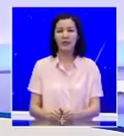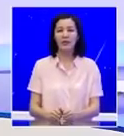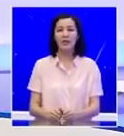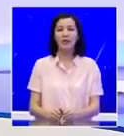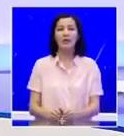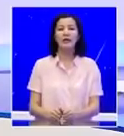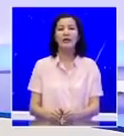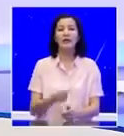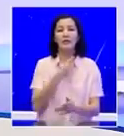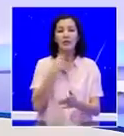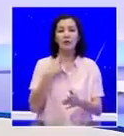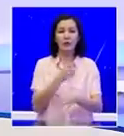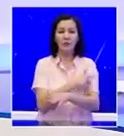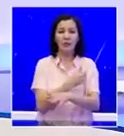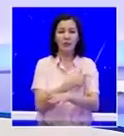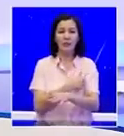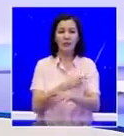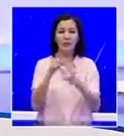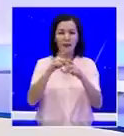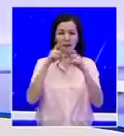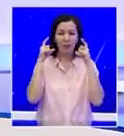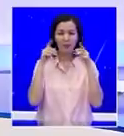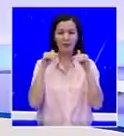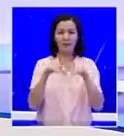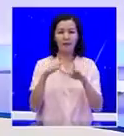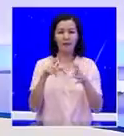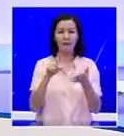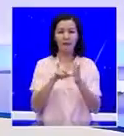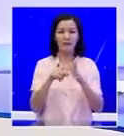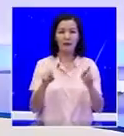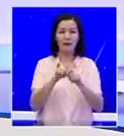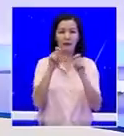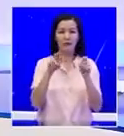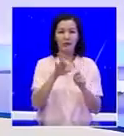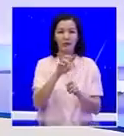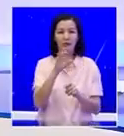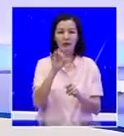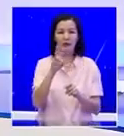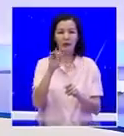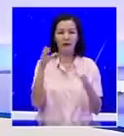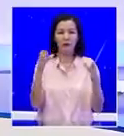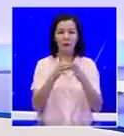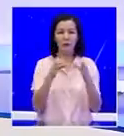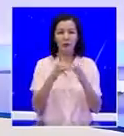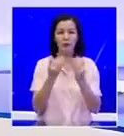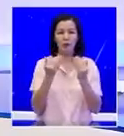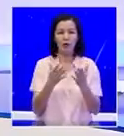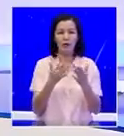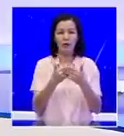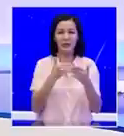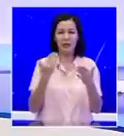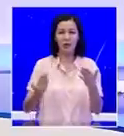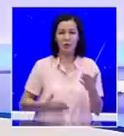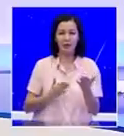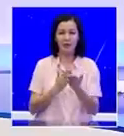Хабарымызды жалғастырамыз. Талдықорғанда медициналық маска тігетін цех ашылды. Техно авиагрупп жауапкершілігі шектеулі серіктестігі бұған